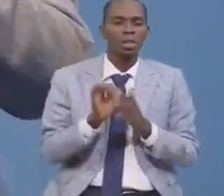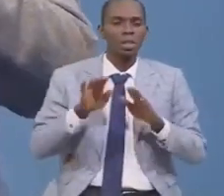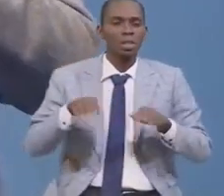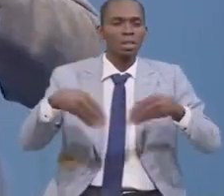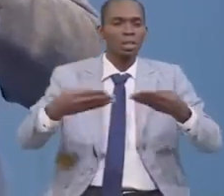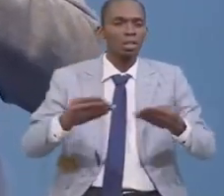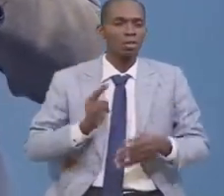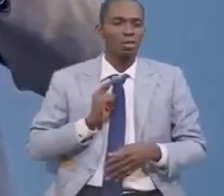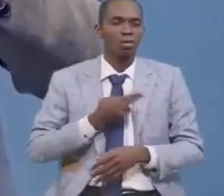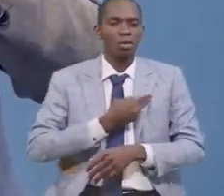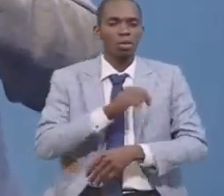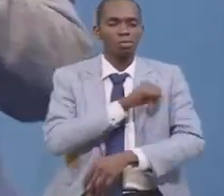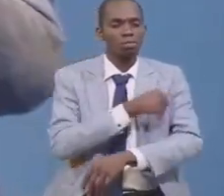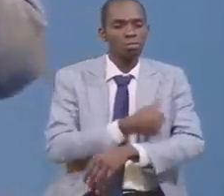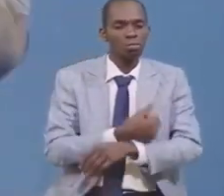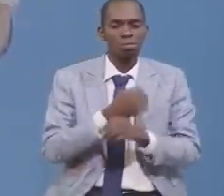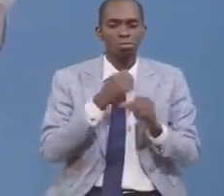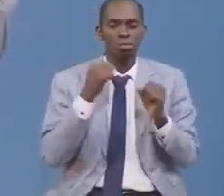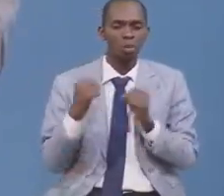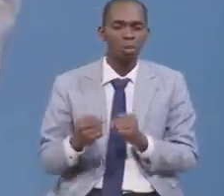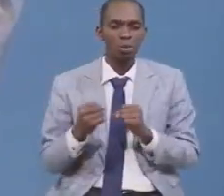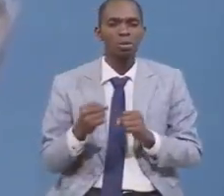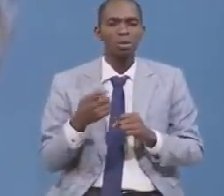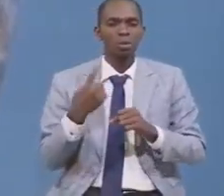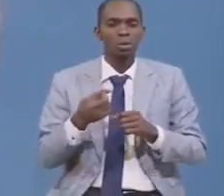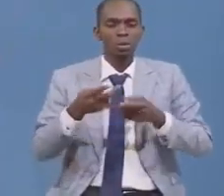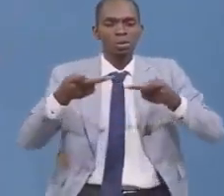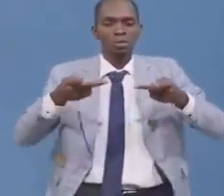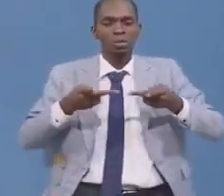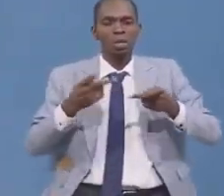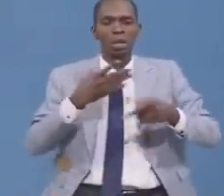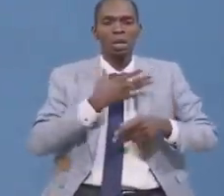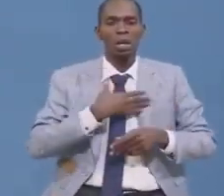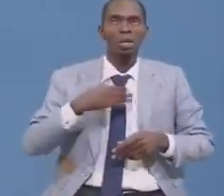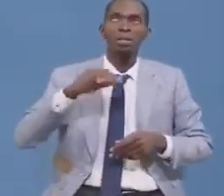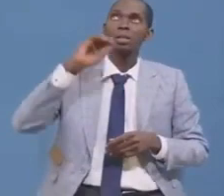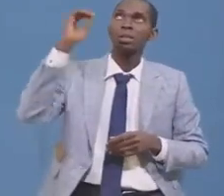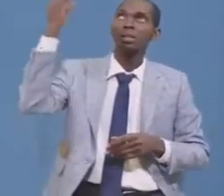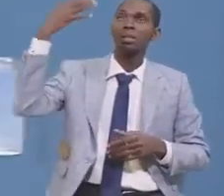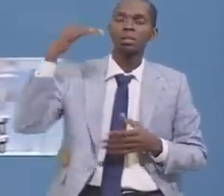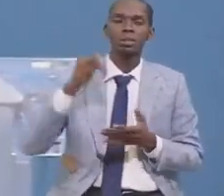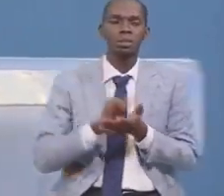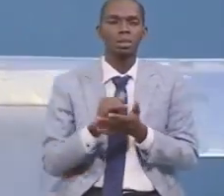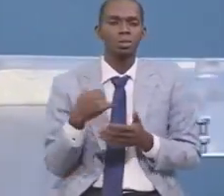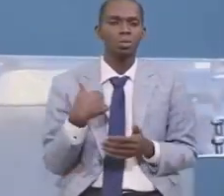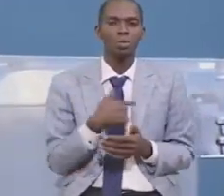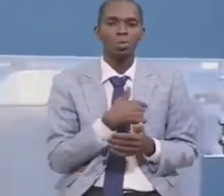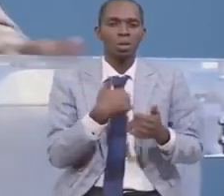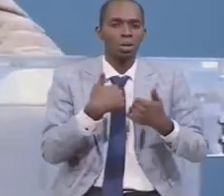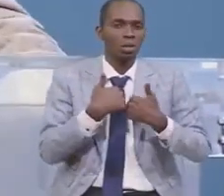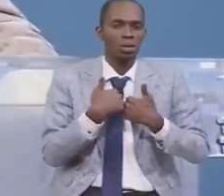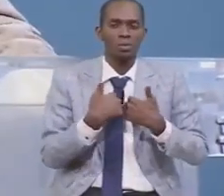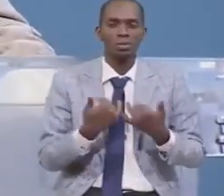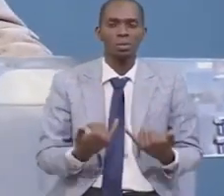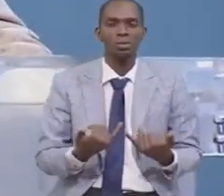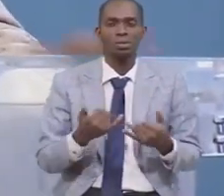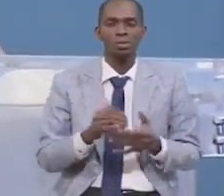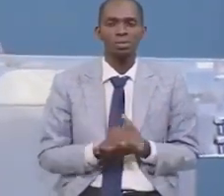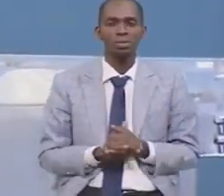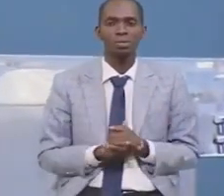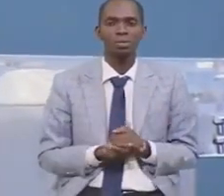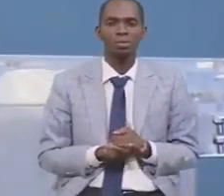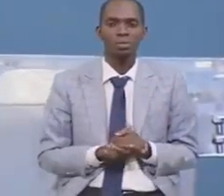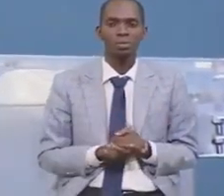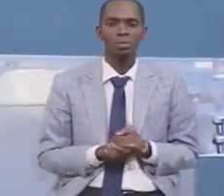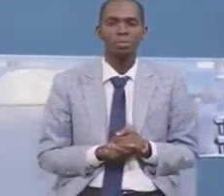the power, the position, the grace that we have. మనము కలిగి ఉన్న కృపను, శక్తిని, అధికారాన్ని, ఆధిపత్యపు